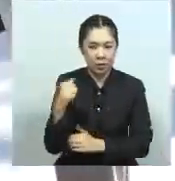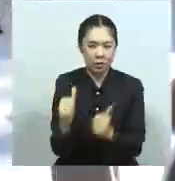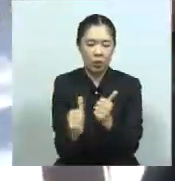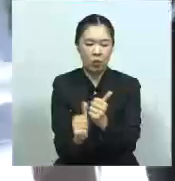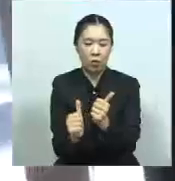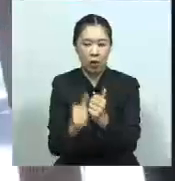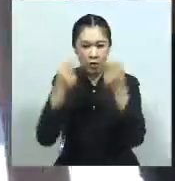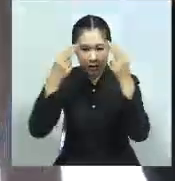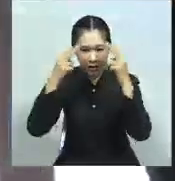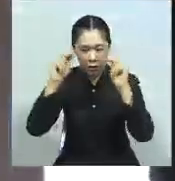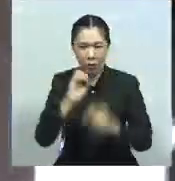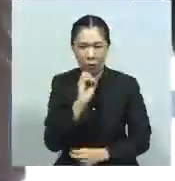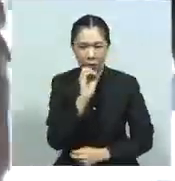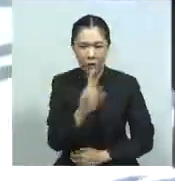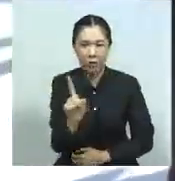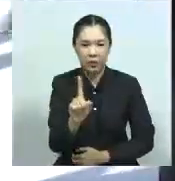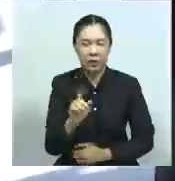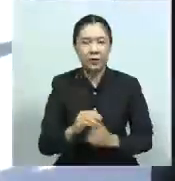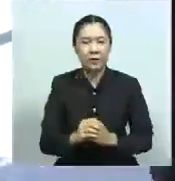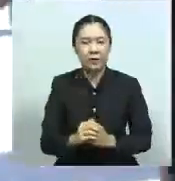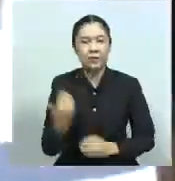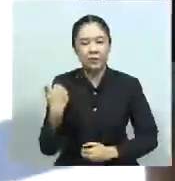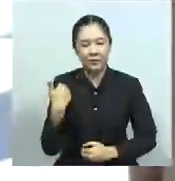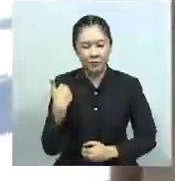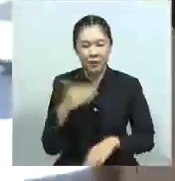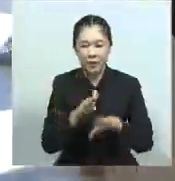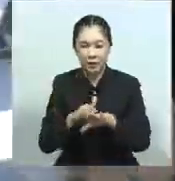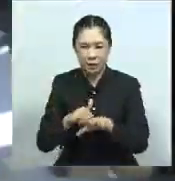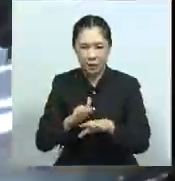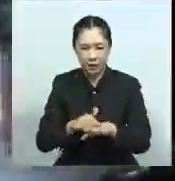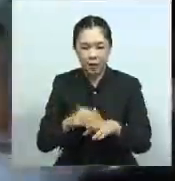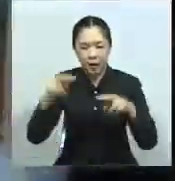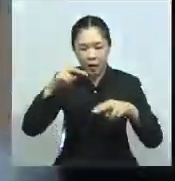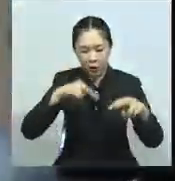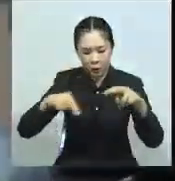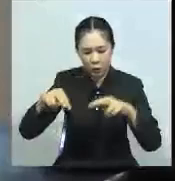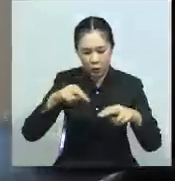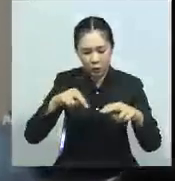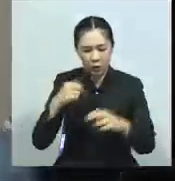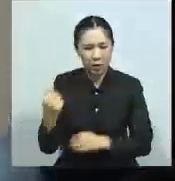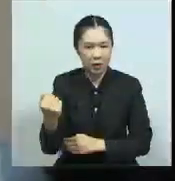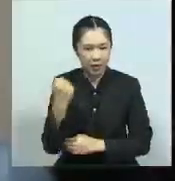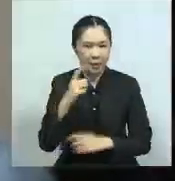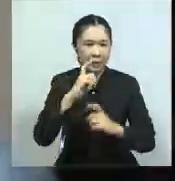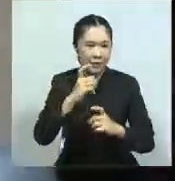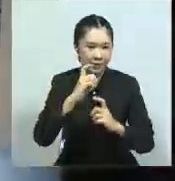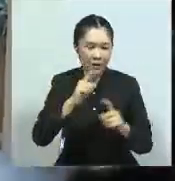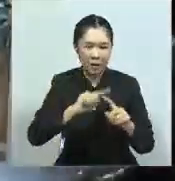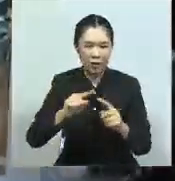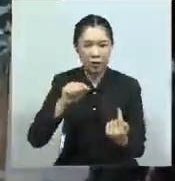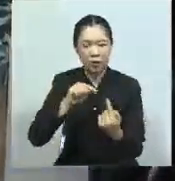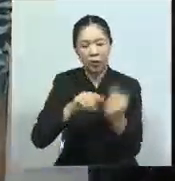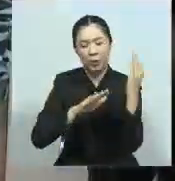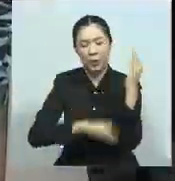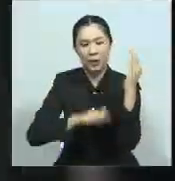ณรองนายกรัฐมนตรีก็บอกนะคะว่าก็ได้มีการกำชับไปก่อนหน้านี้ให้การดูแลแล้วก็กวดขันความปลอดภัยในพื้น